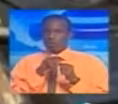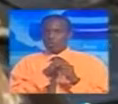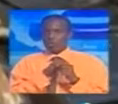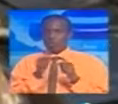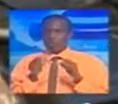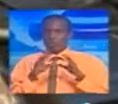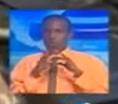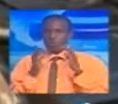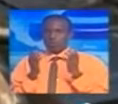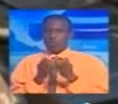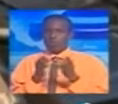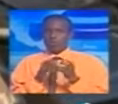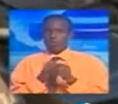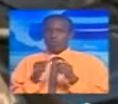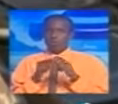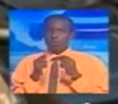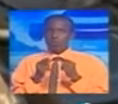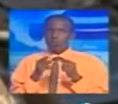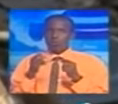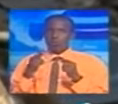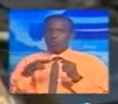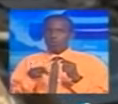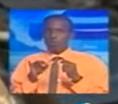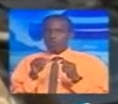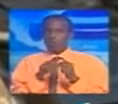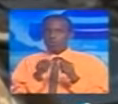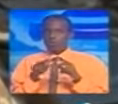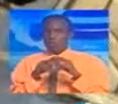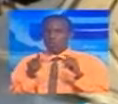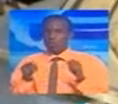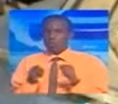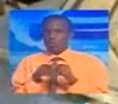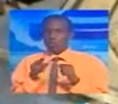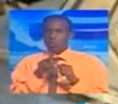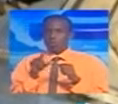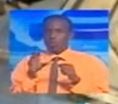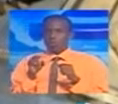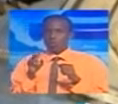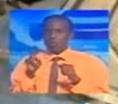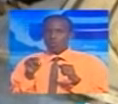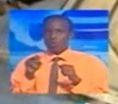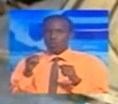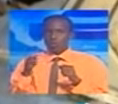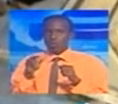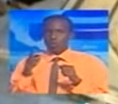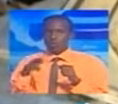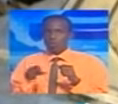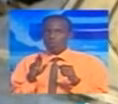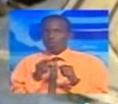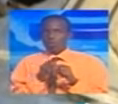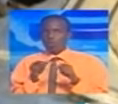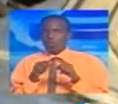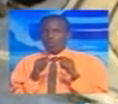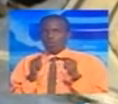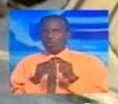groupe extrémiste Boko Haram. Une kamikaze s'est fait donc exploser dans cette mosquée du quartier de London City juste après